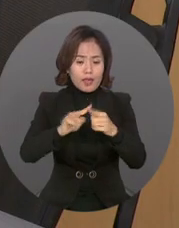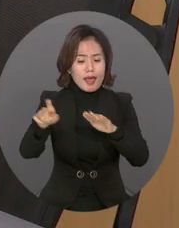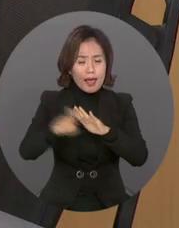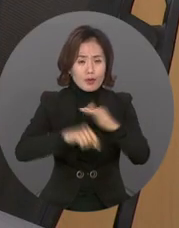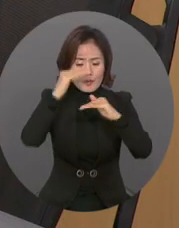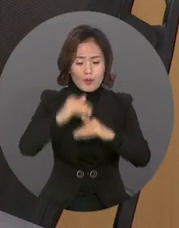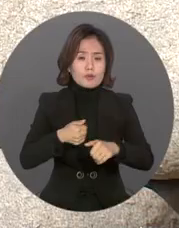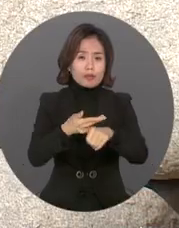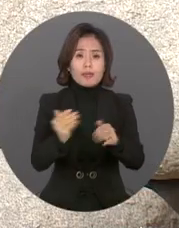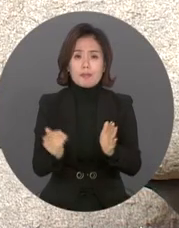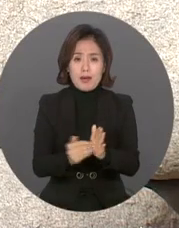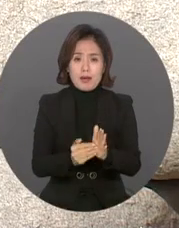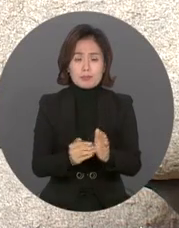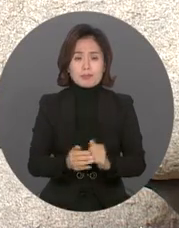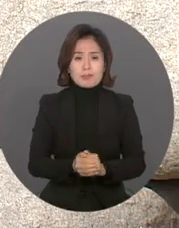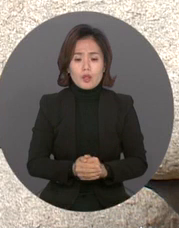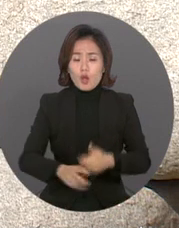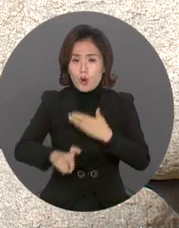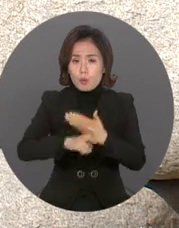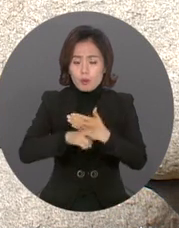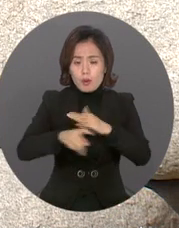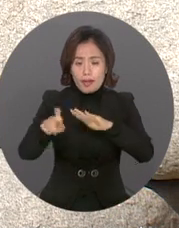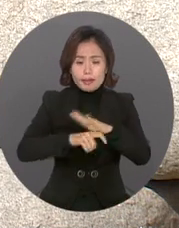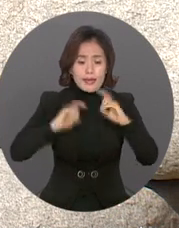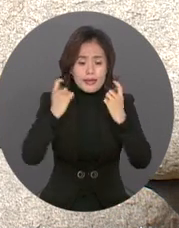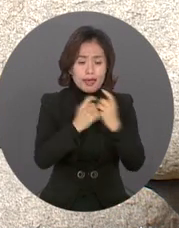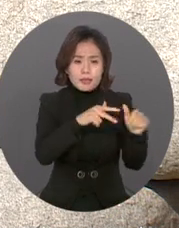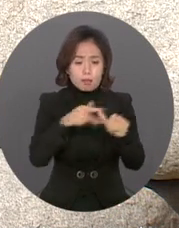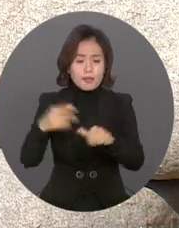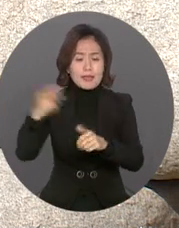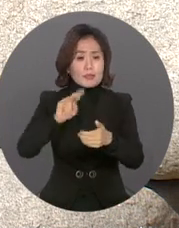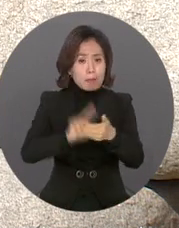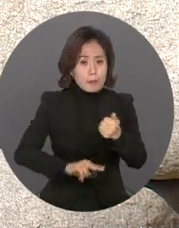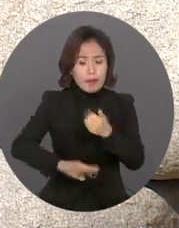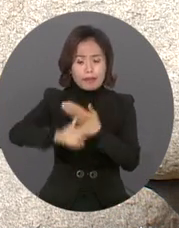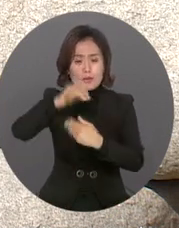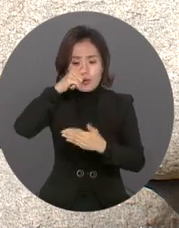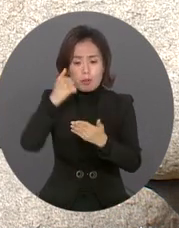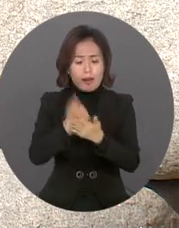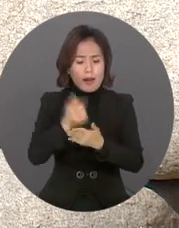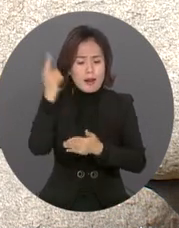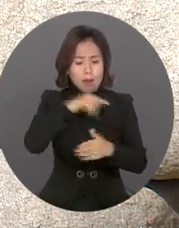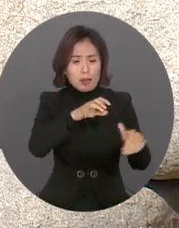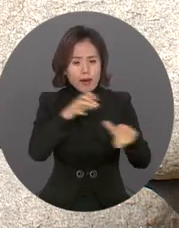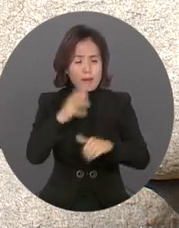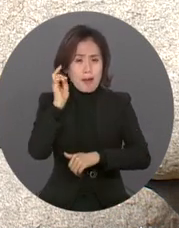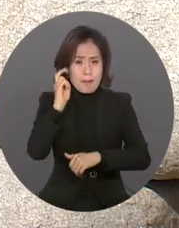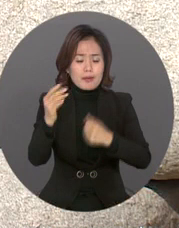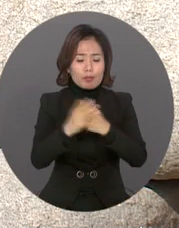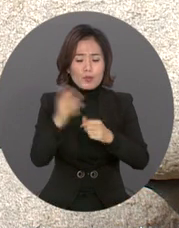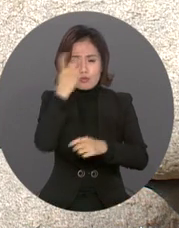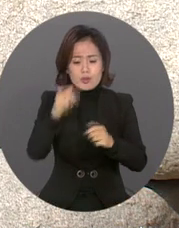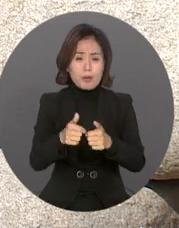사실을 통보했습니다. 경찰은 불법으로 해킹한 개인정보를 재판매하거나 다른 범죄에 악용한 사례가 있을 것으로 보고